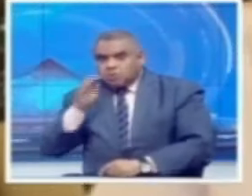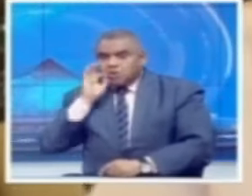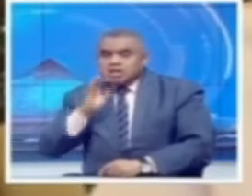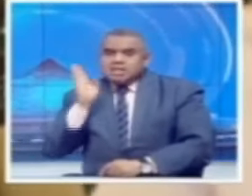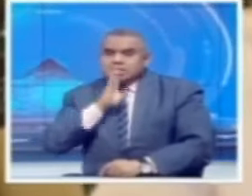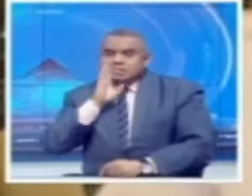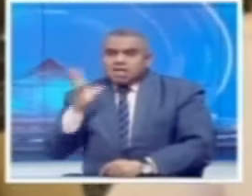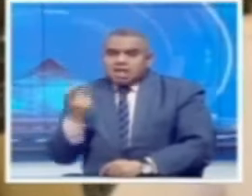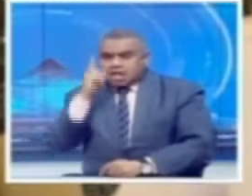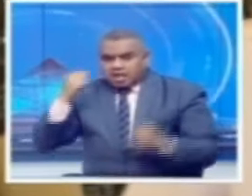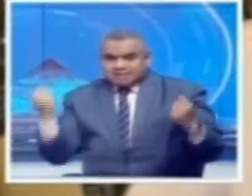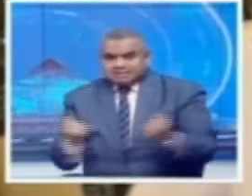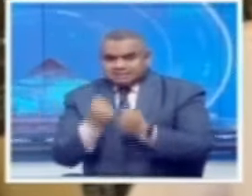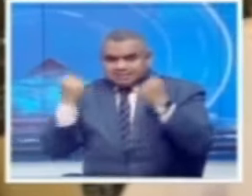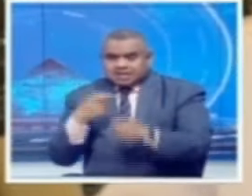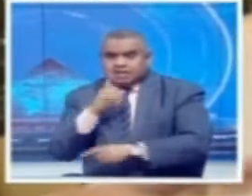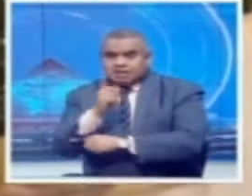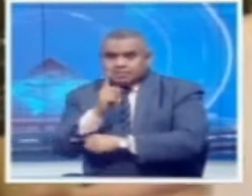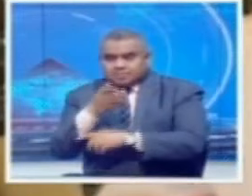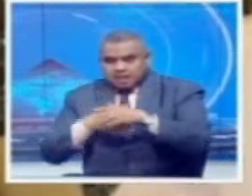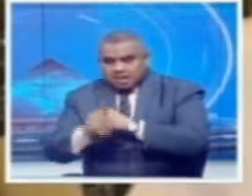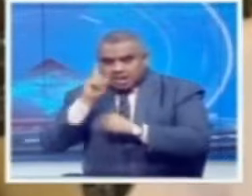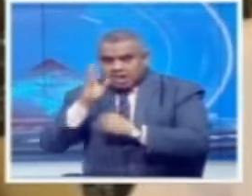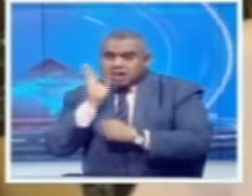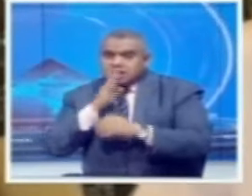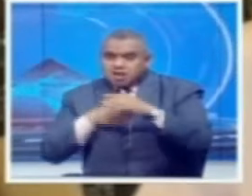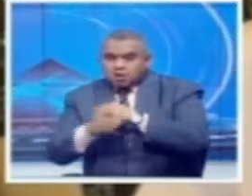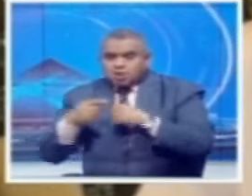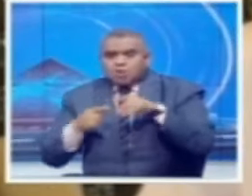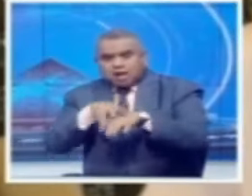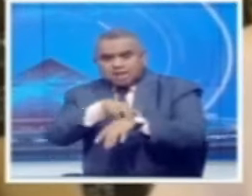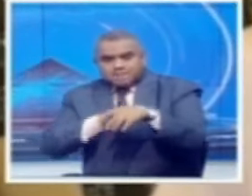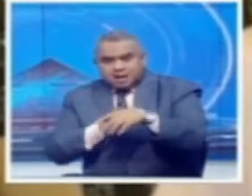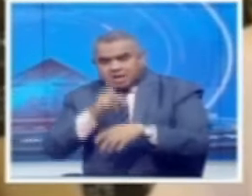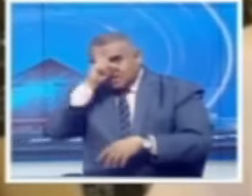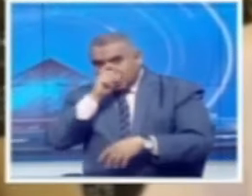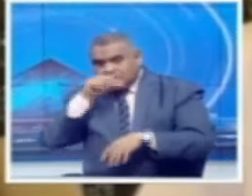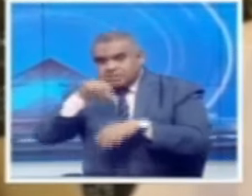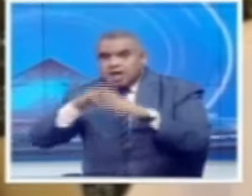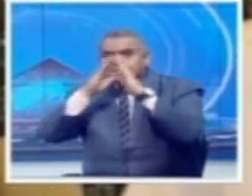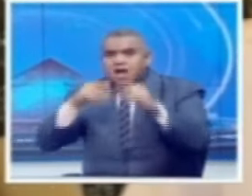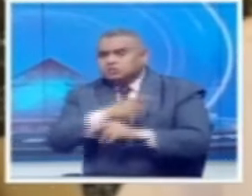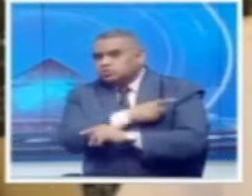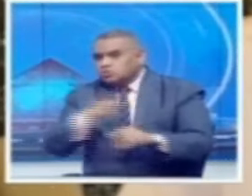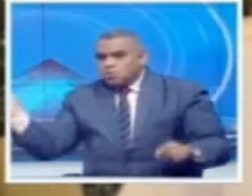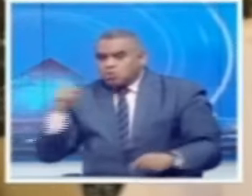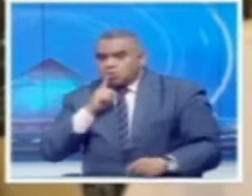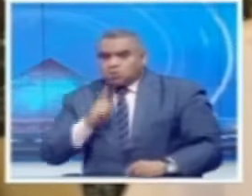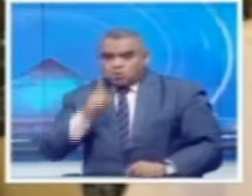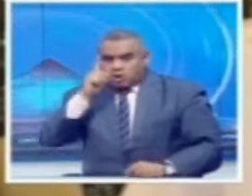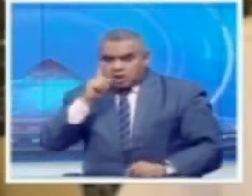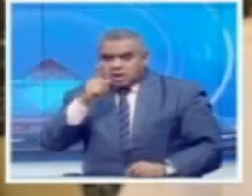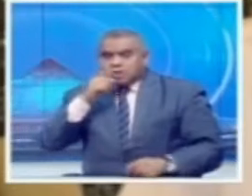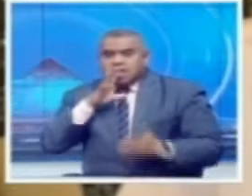بتقديم تدريب للمدرسين في المعاهد الازهريه في كل محافظات جمهوريه مصر العربيه.